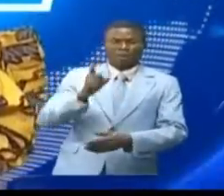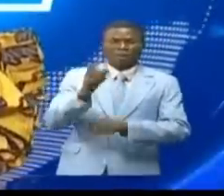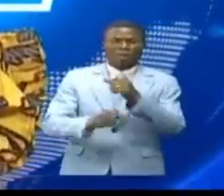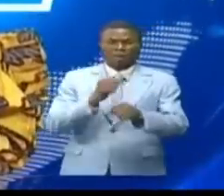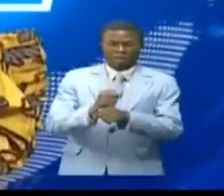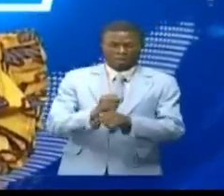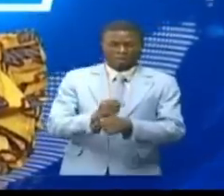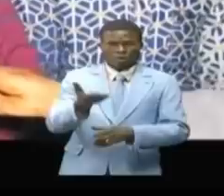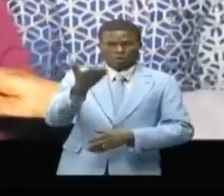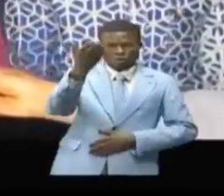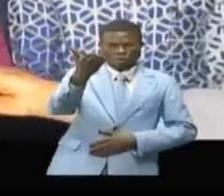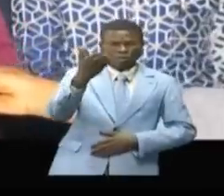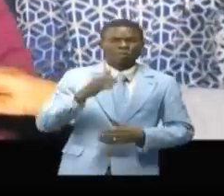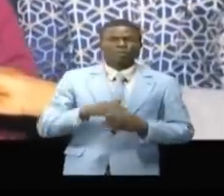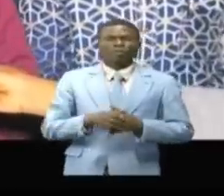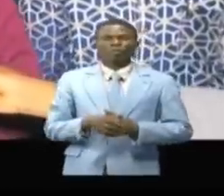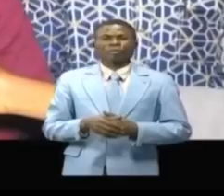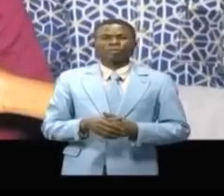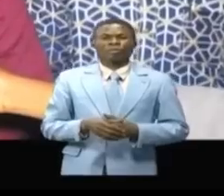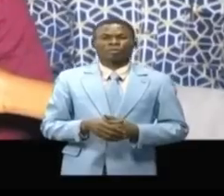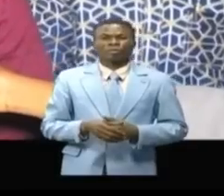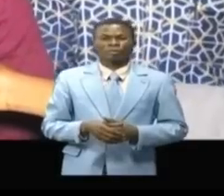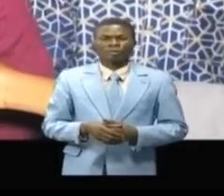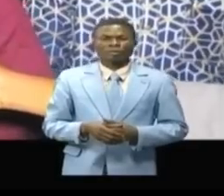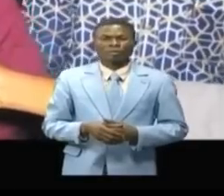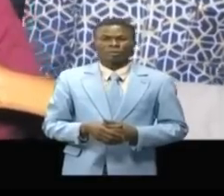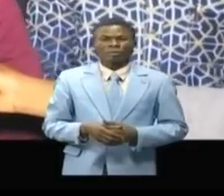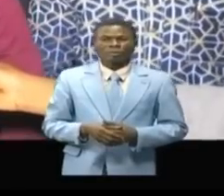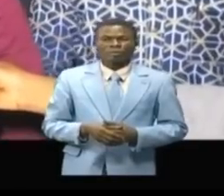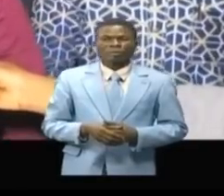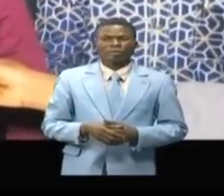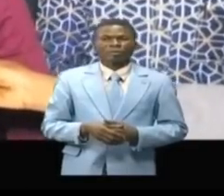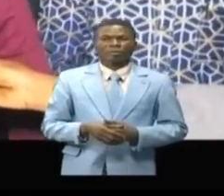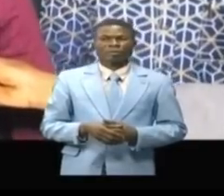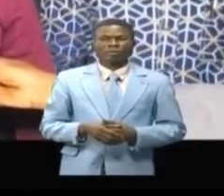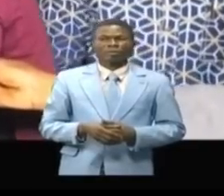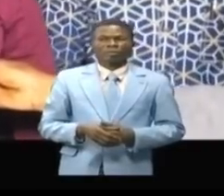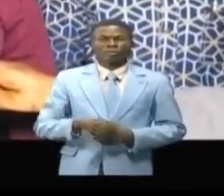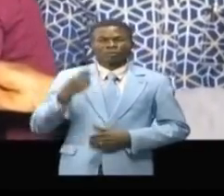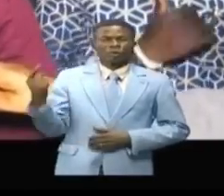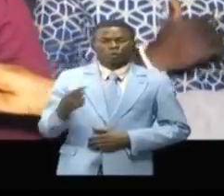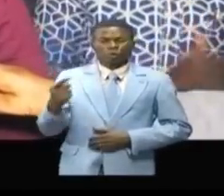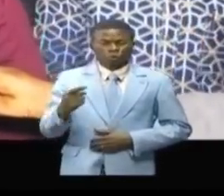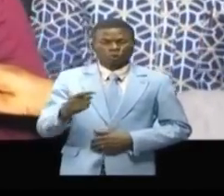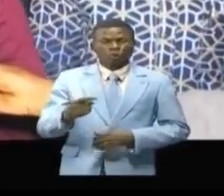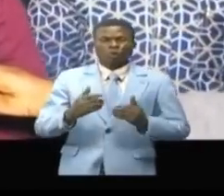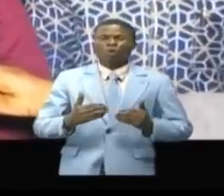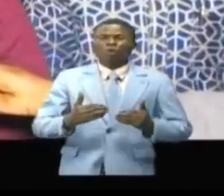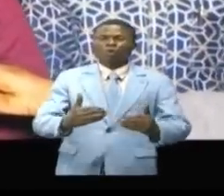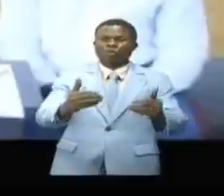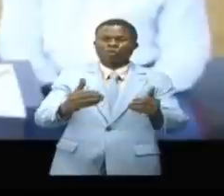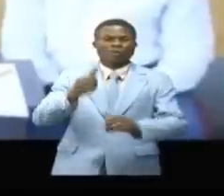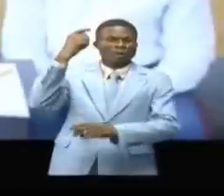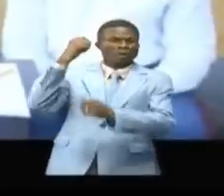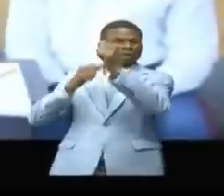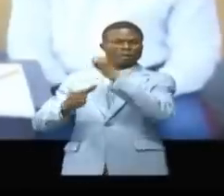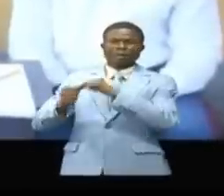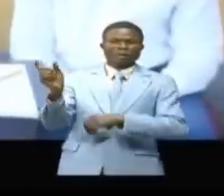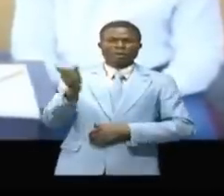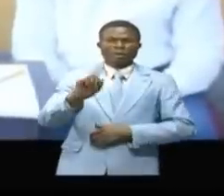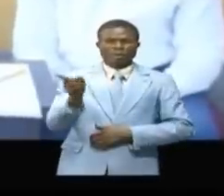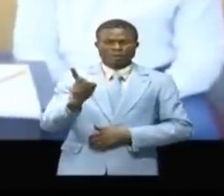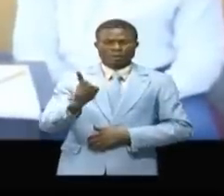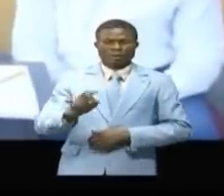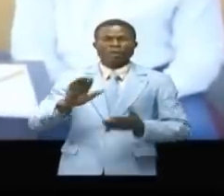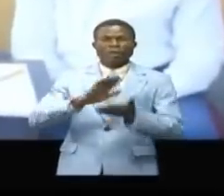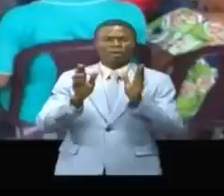Willy Massaka. Protestante, et toujours en avant, pas de recul. Mobilisée comme un